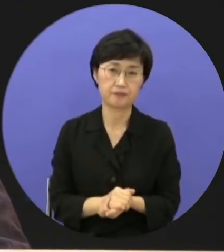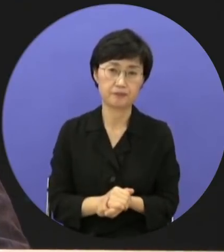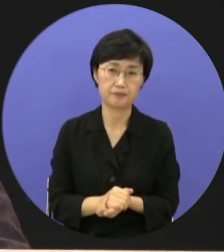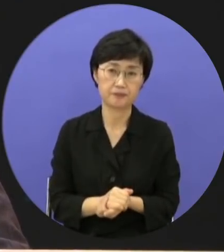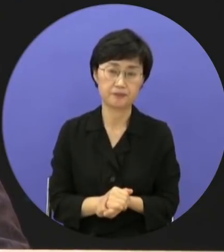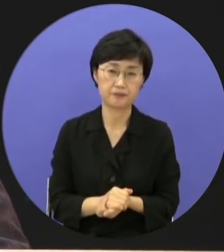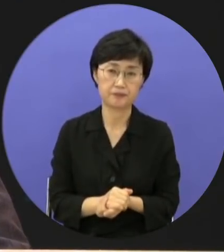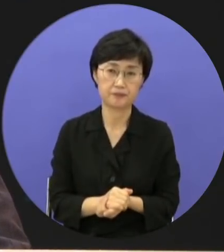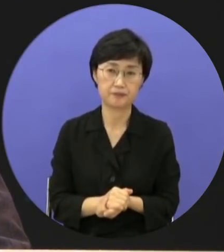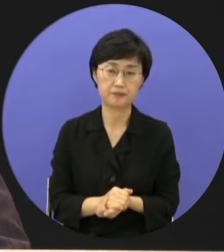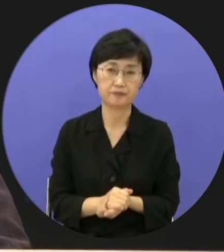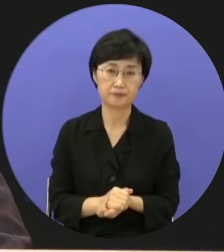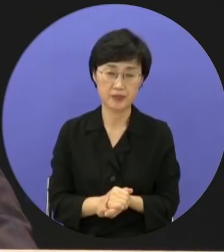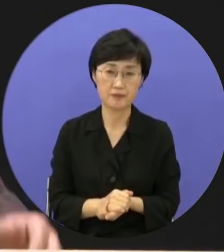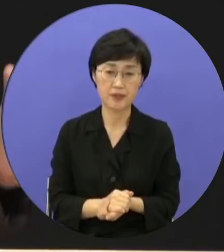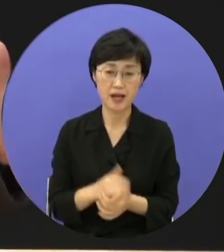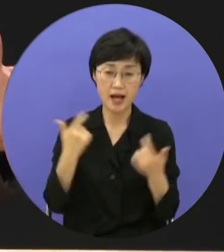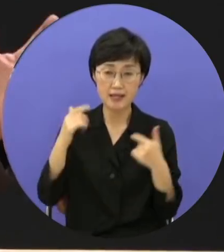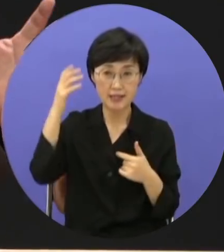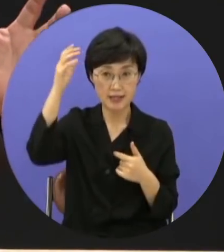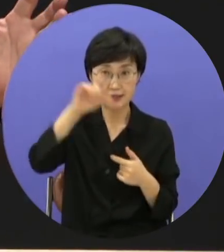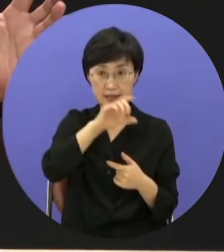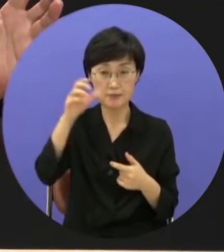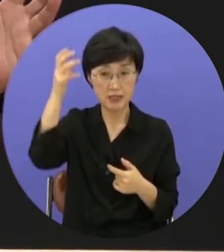두 번째입니다. The second reason. 그분이